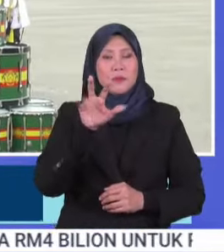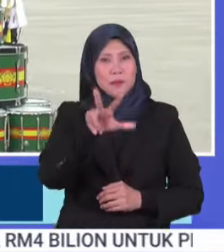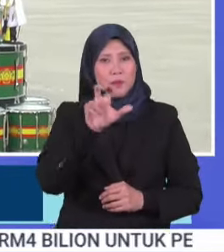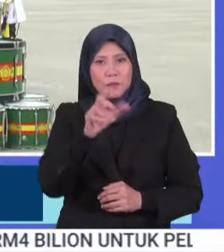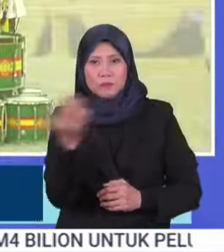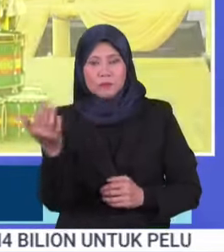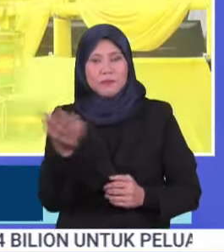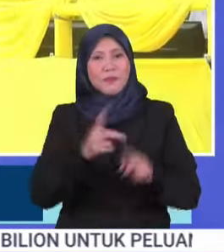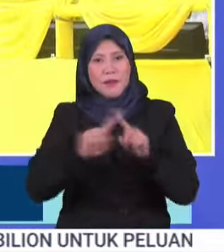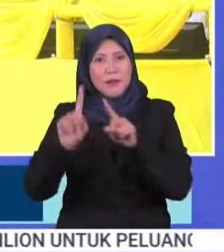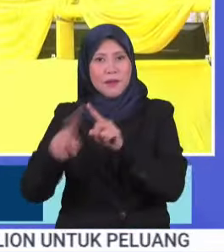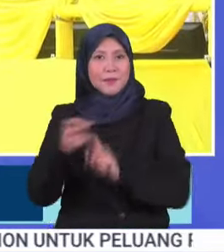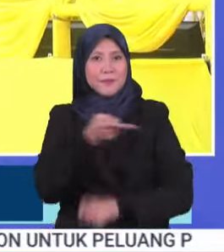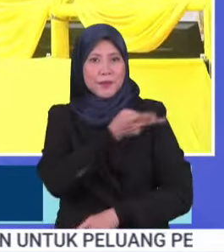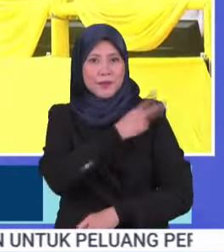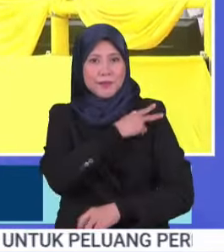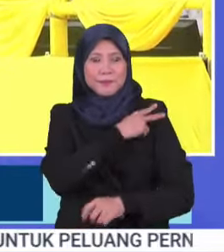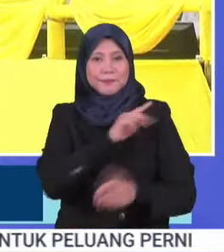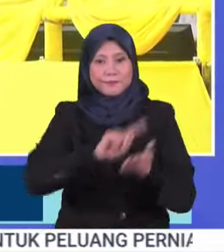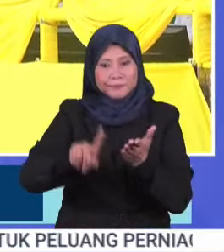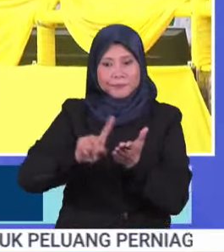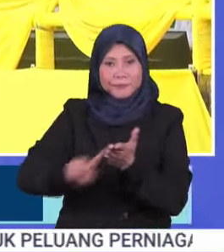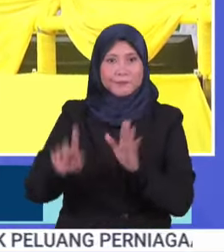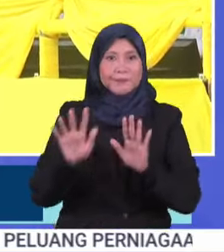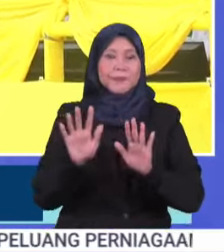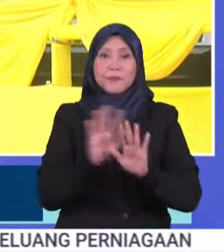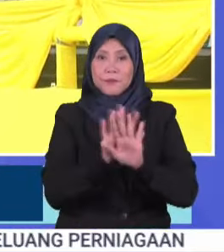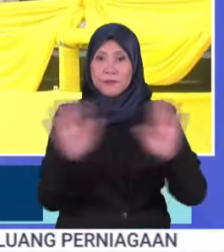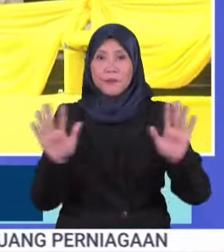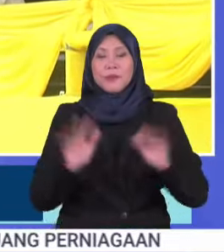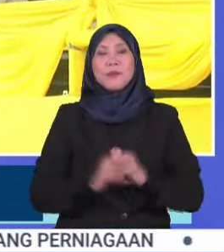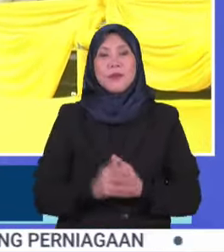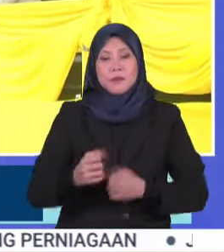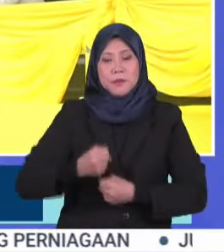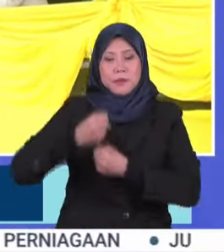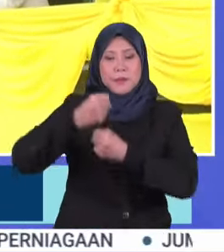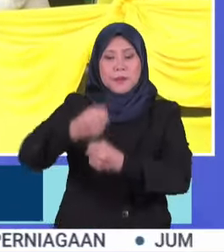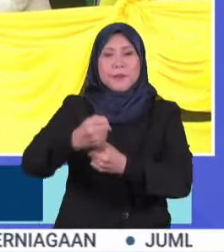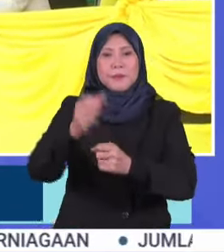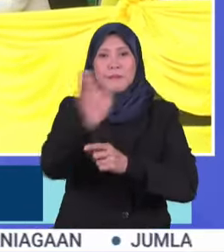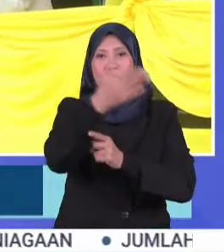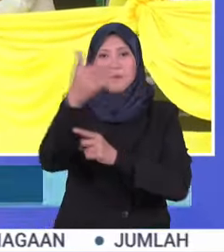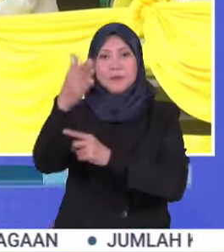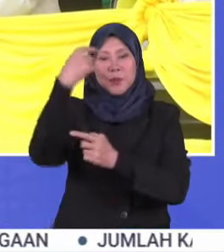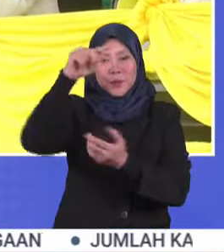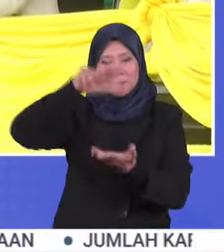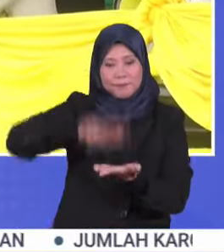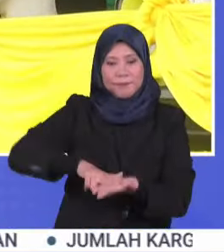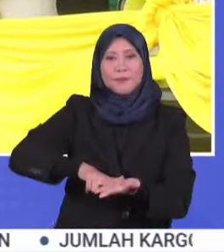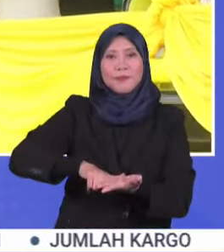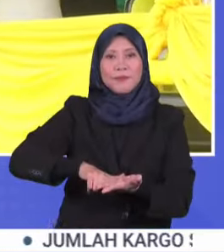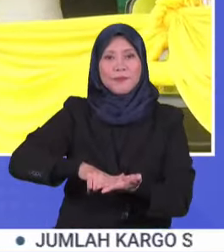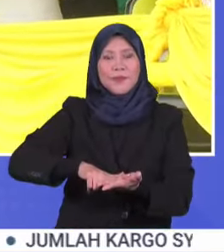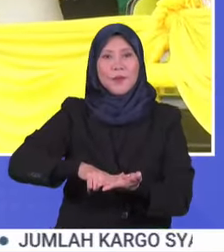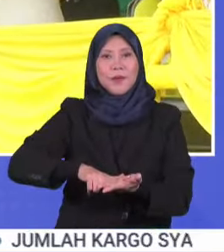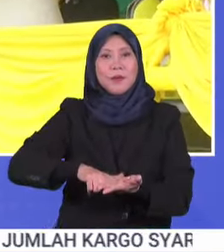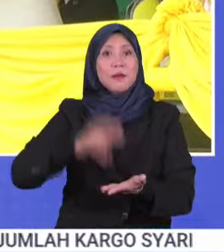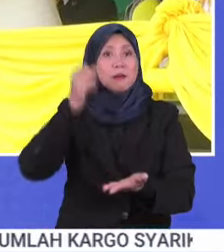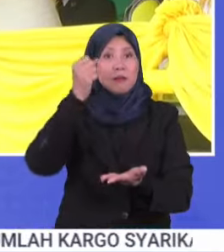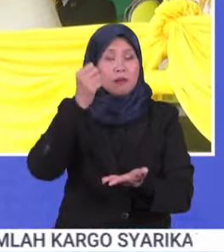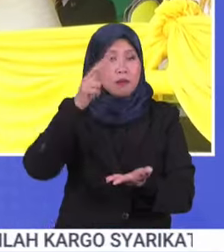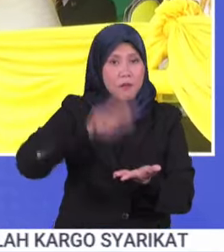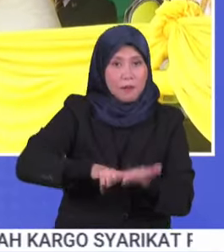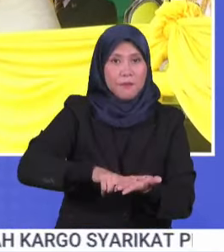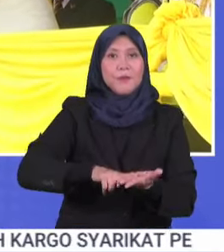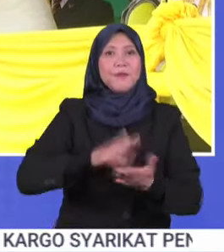lain di lain pangkat. Selain menyempurnakan secara pentauliahan panji-panji sebagai simbolik pentauliahan, ia bagi mengiktiraf